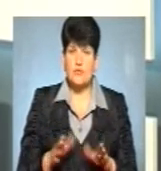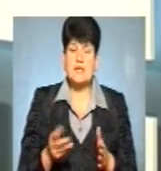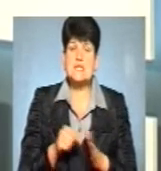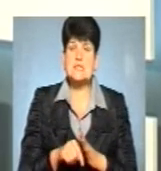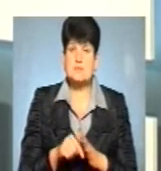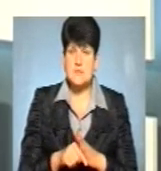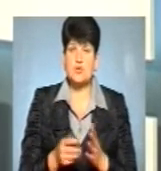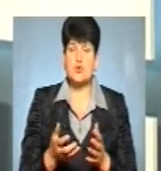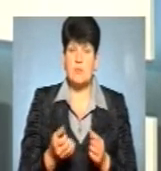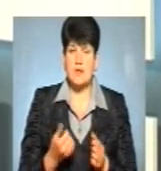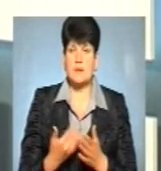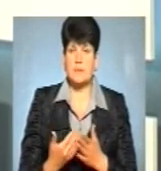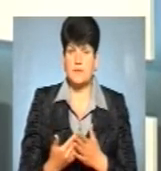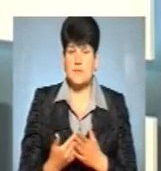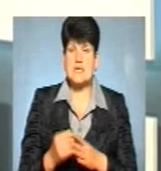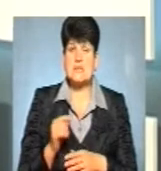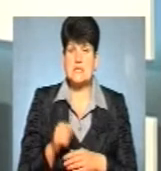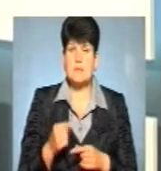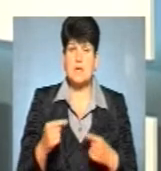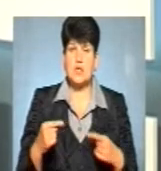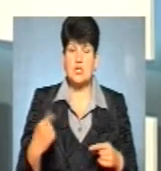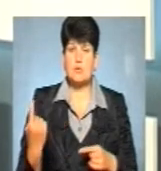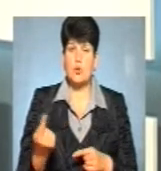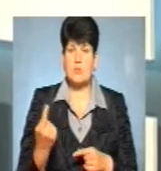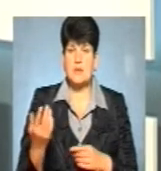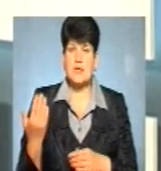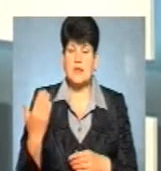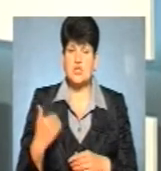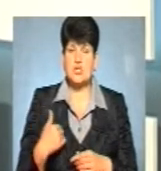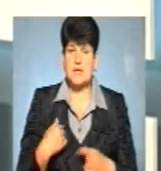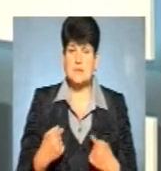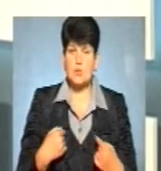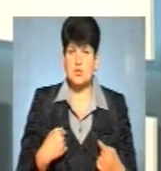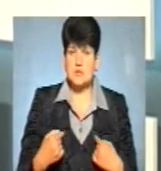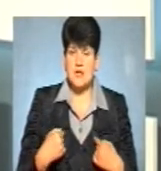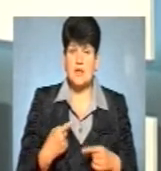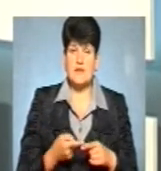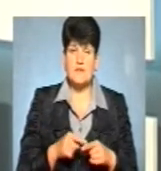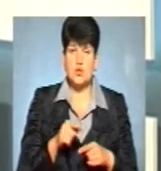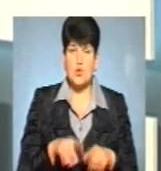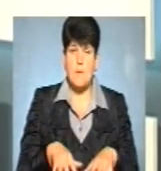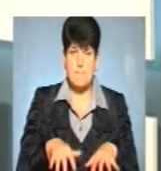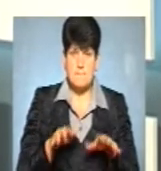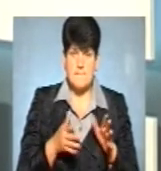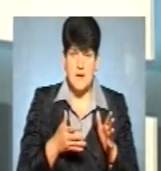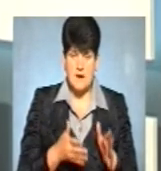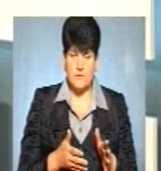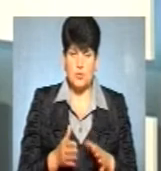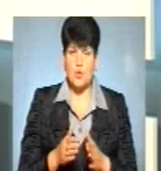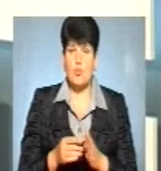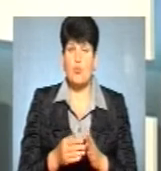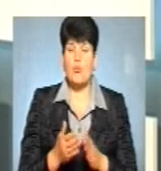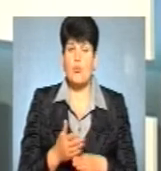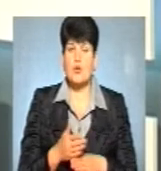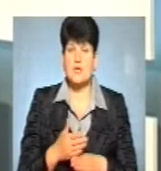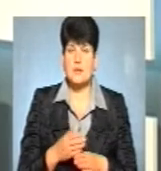якщо брати по аналогії із тими іншими областями, які раніше за нас постраждали від цього паводку, то поділено на категорії,